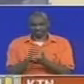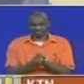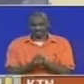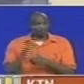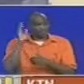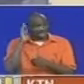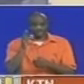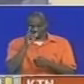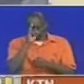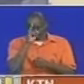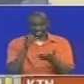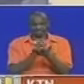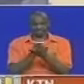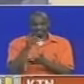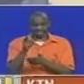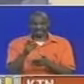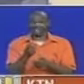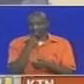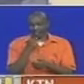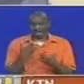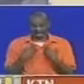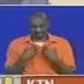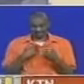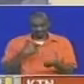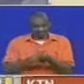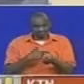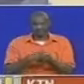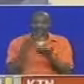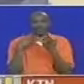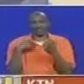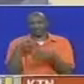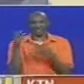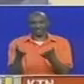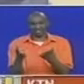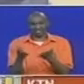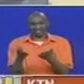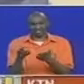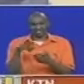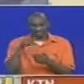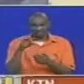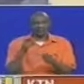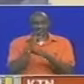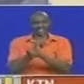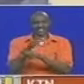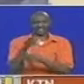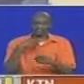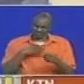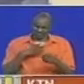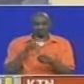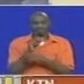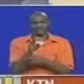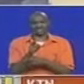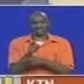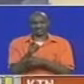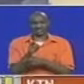from police department amekunywa dawa and we are there. Instead of preventing, unakuta watu iko ndani. Tunasema